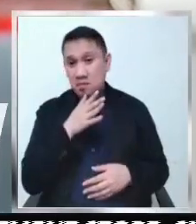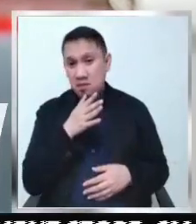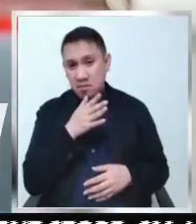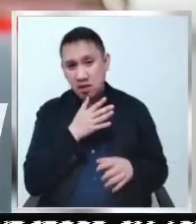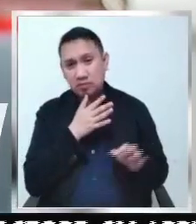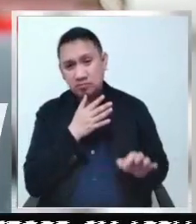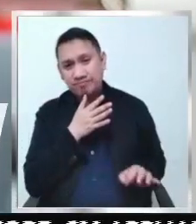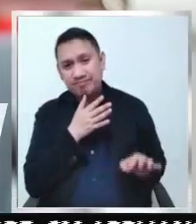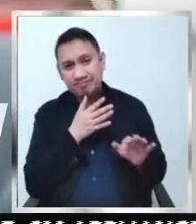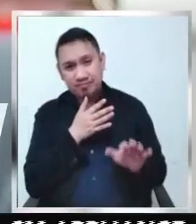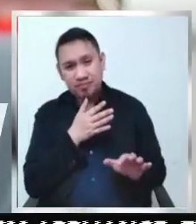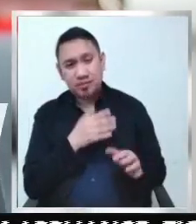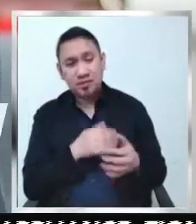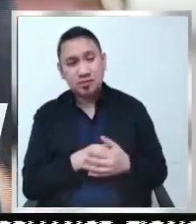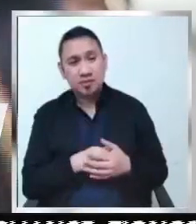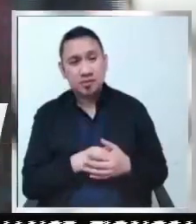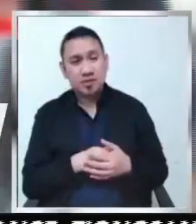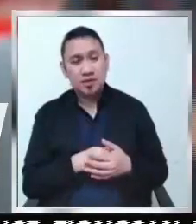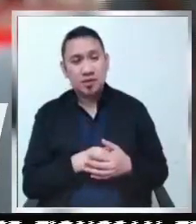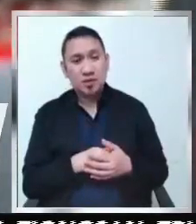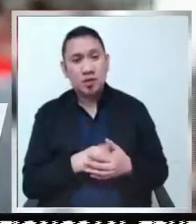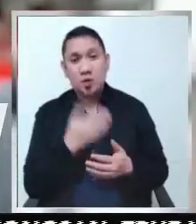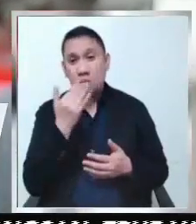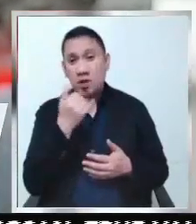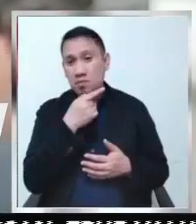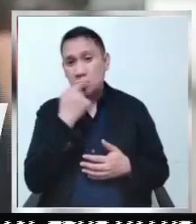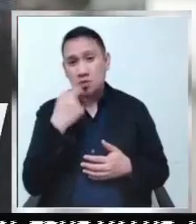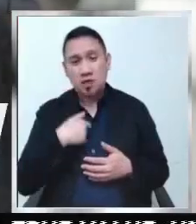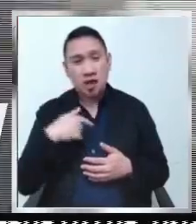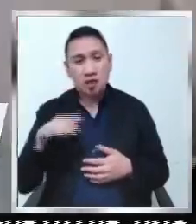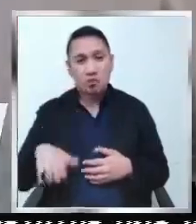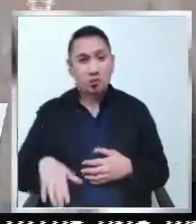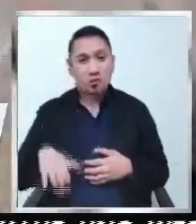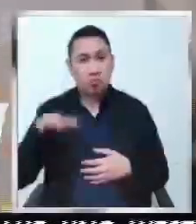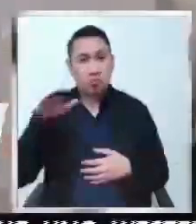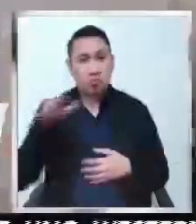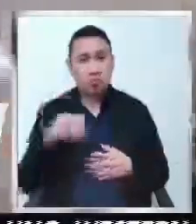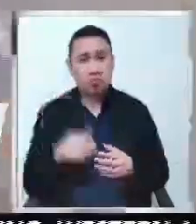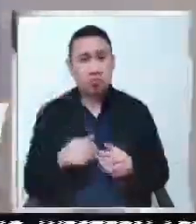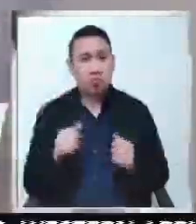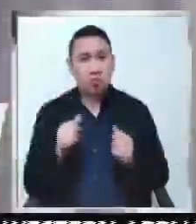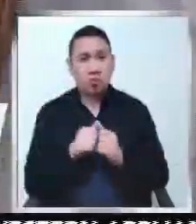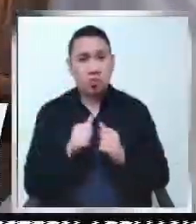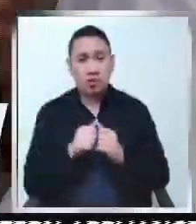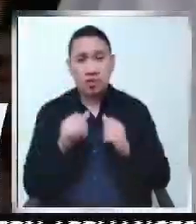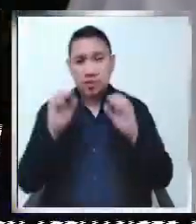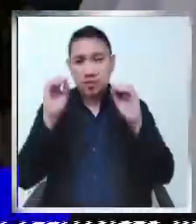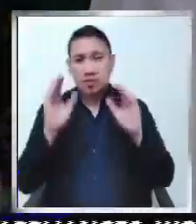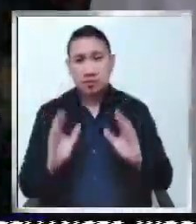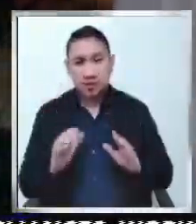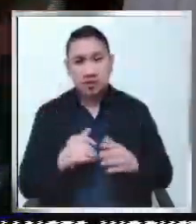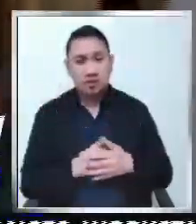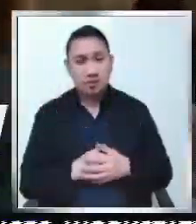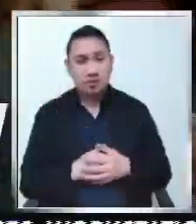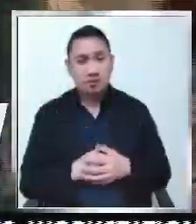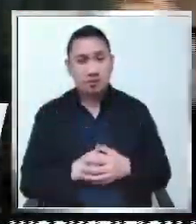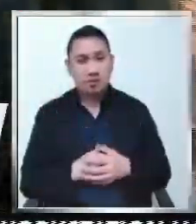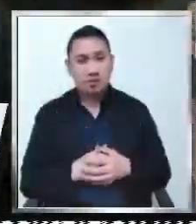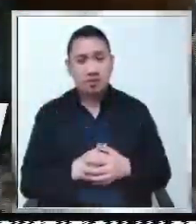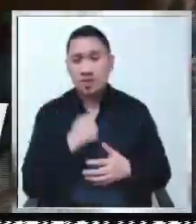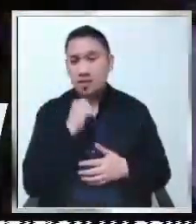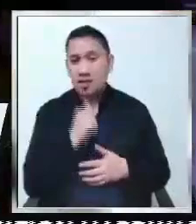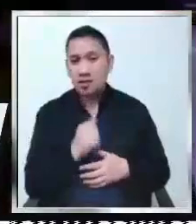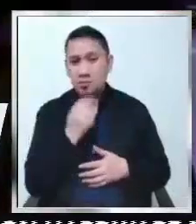hindi matatanggal yun because I grew up with an educator. Hindi rin biro ang paghahanda niya para